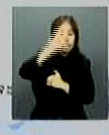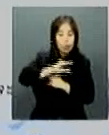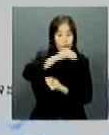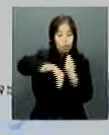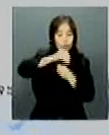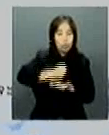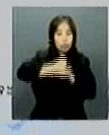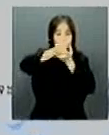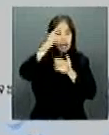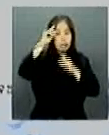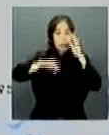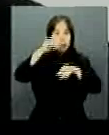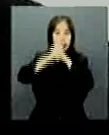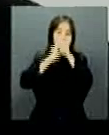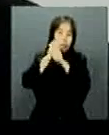ายในต้นปีหน้า